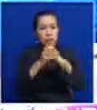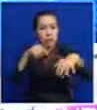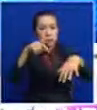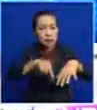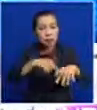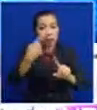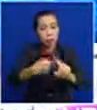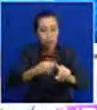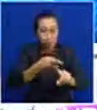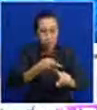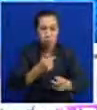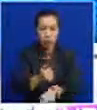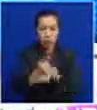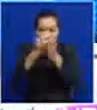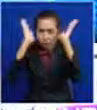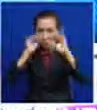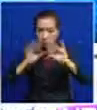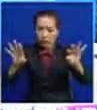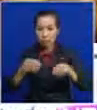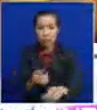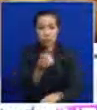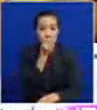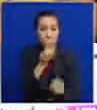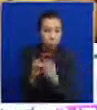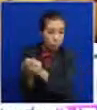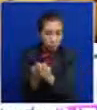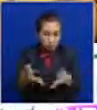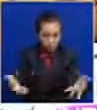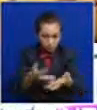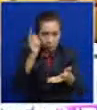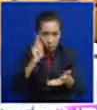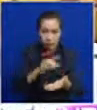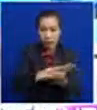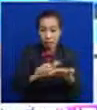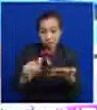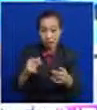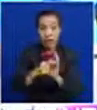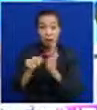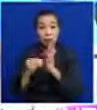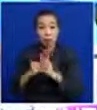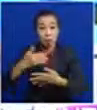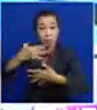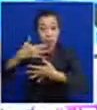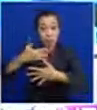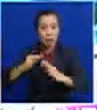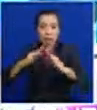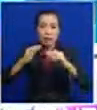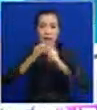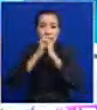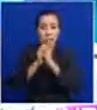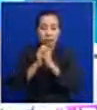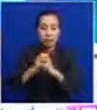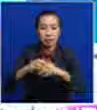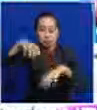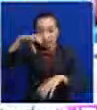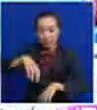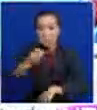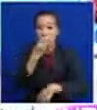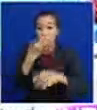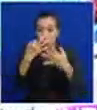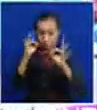เน้นการประชาสัมพันธ์การประกอบอาหารที่สะอาดส่วนที่เยาวราชค่ะก็มีโรงทานเปิดให้พี่น้องประชาชนกินอาหารเจ